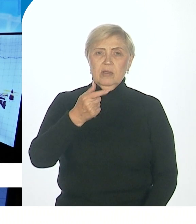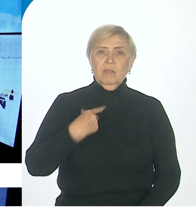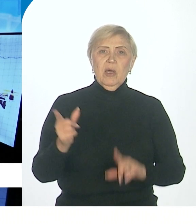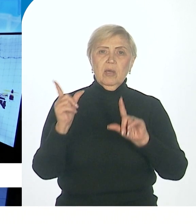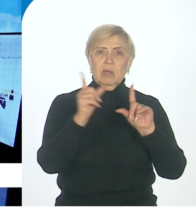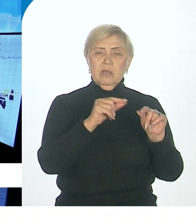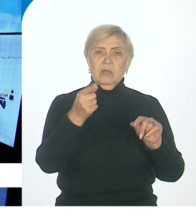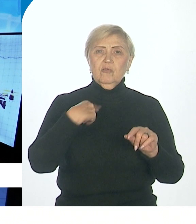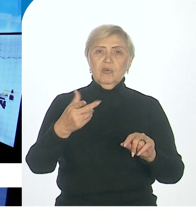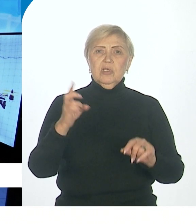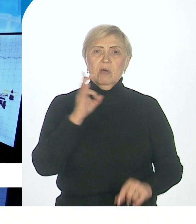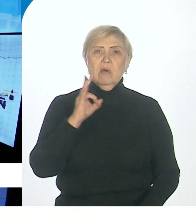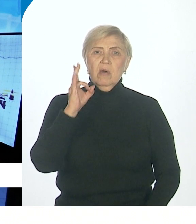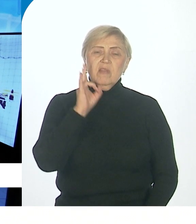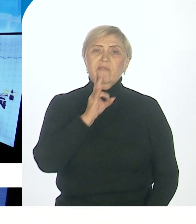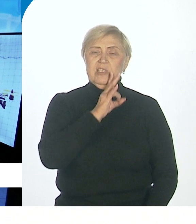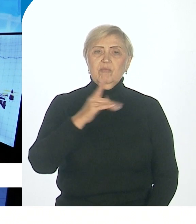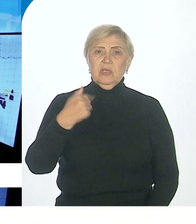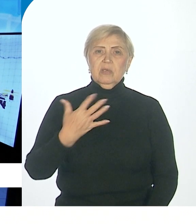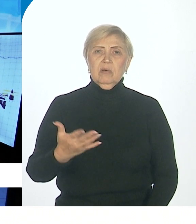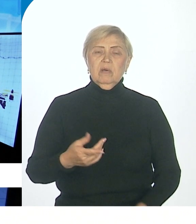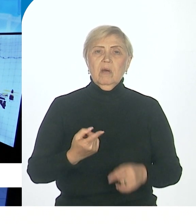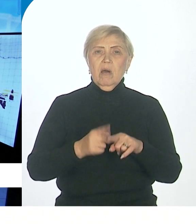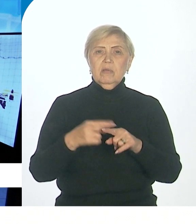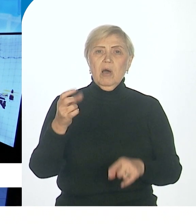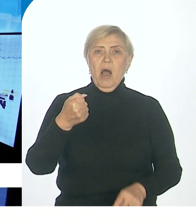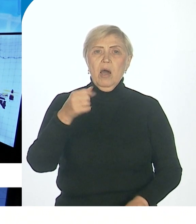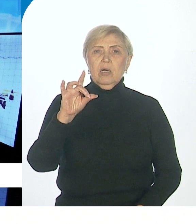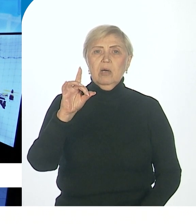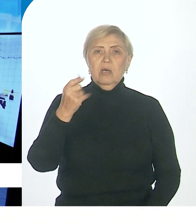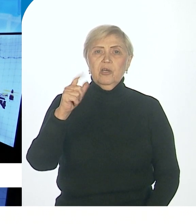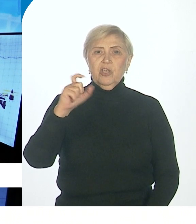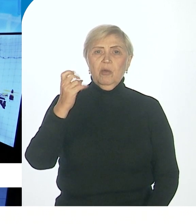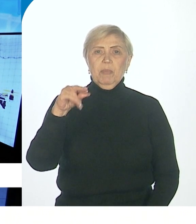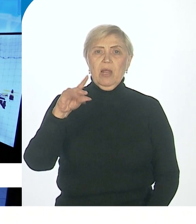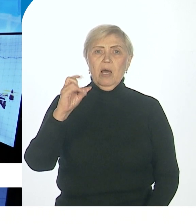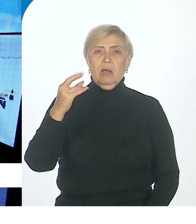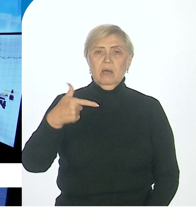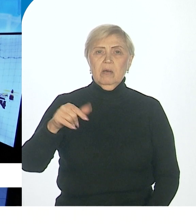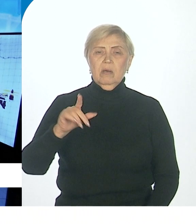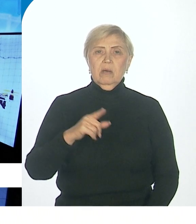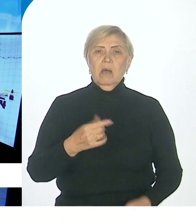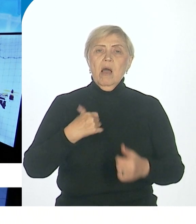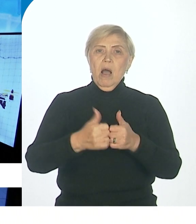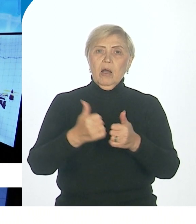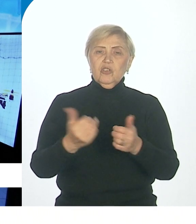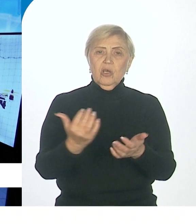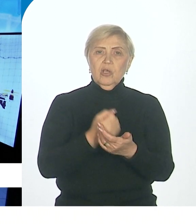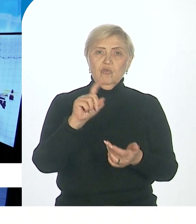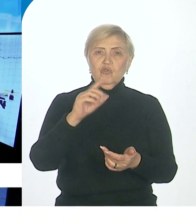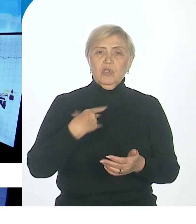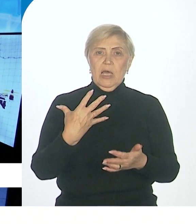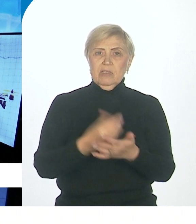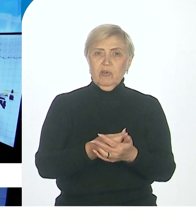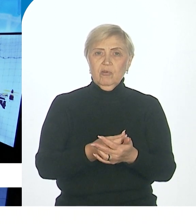ездили в Новосибирск на Архипелаг. Это очень масштабное мероприятие, на котором каждый найдет что-то